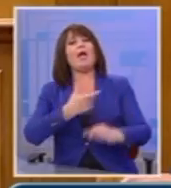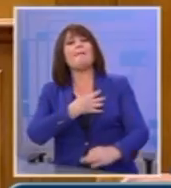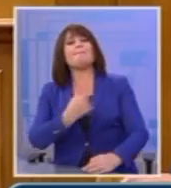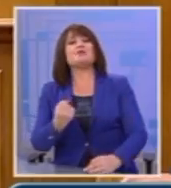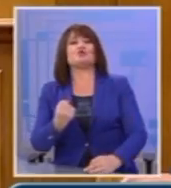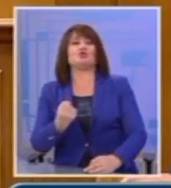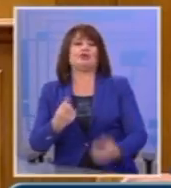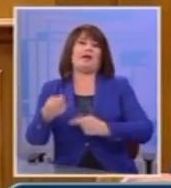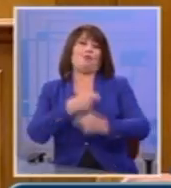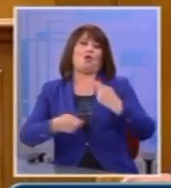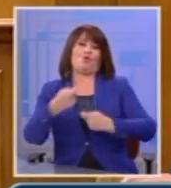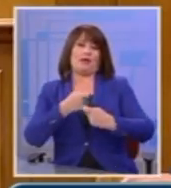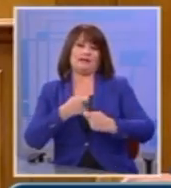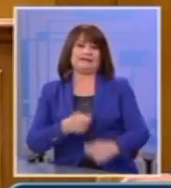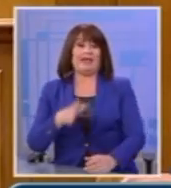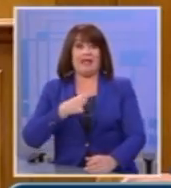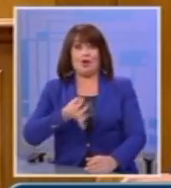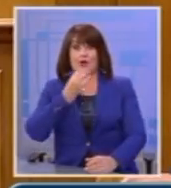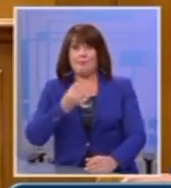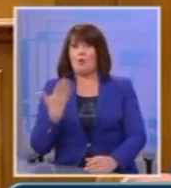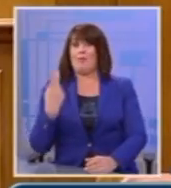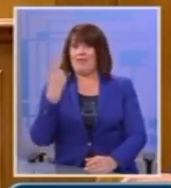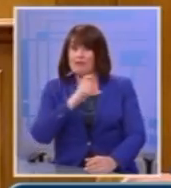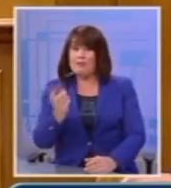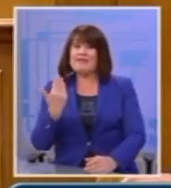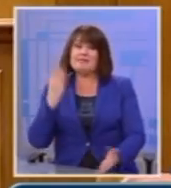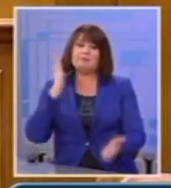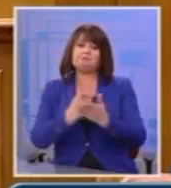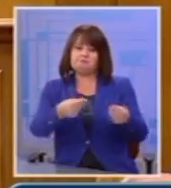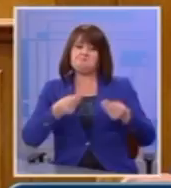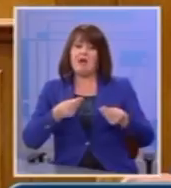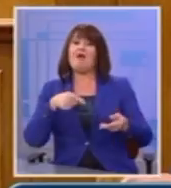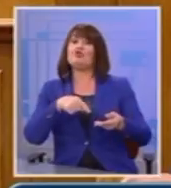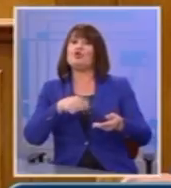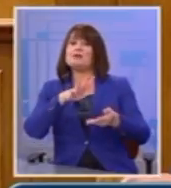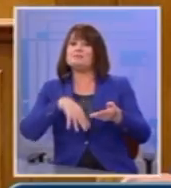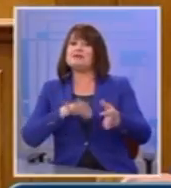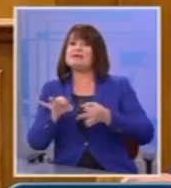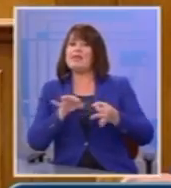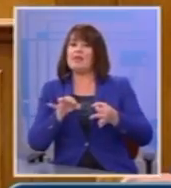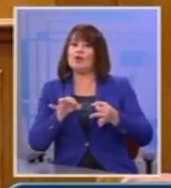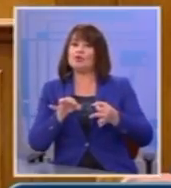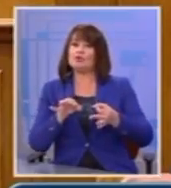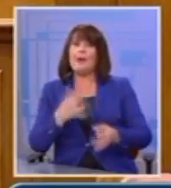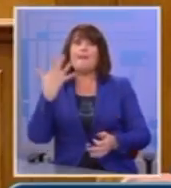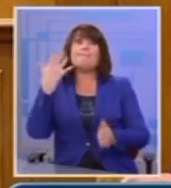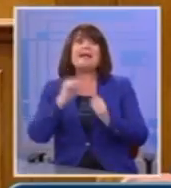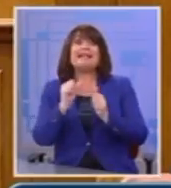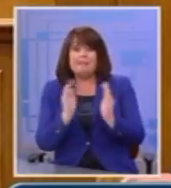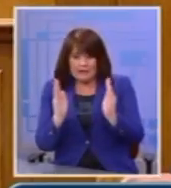Θέλω να επισημάνω ότι στο τελεσίγραφο που είχαμε 15 μέρες πριν, το σχέδιο ήταν πεντάμινο.